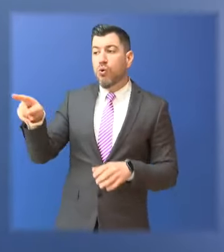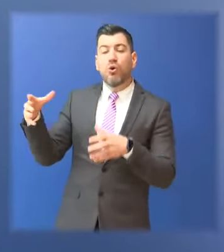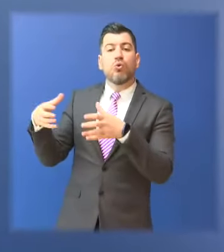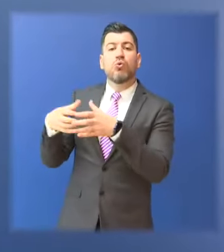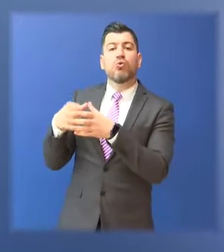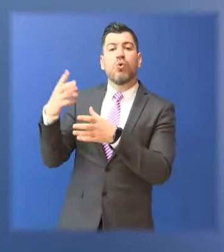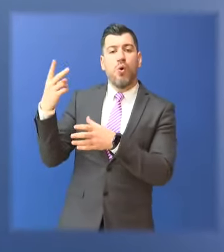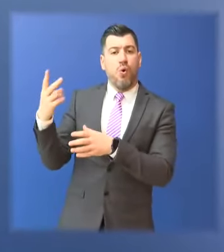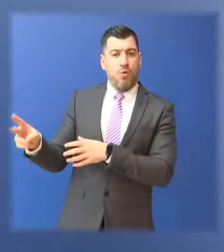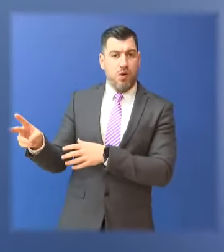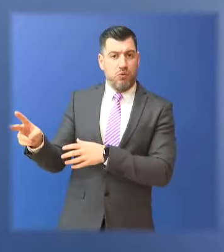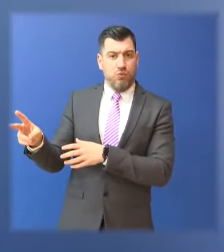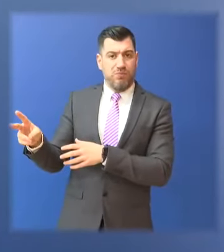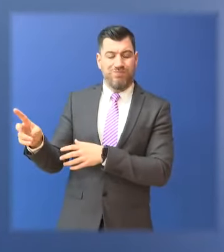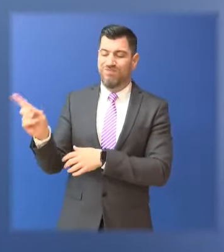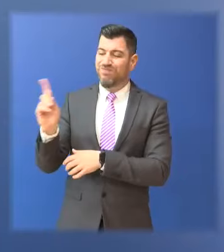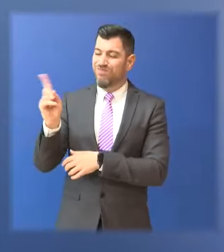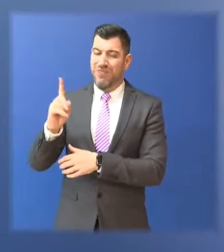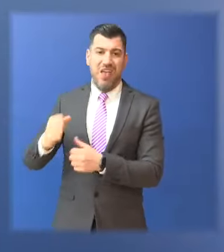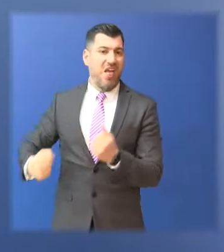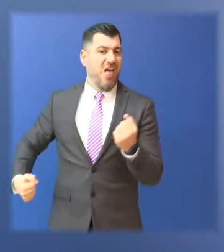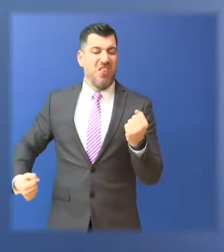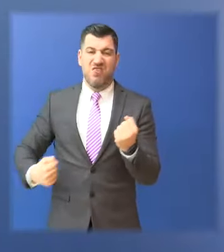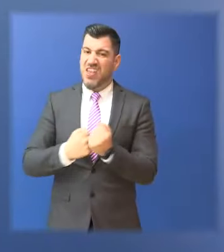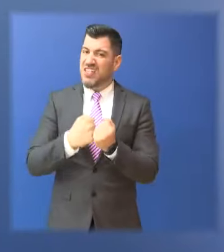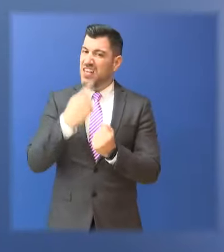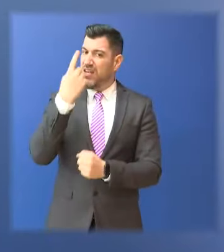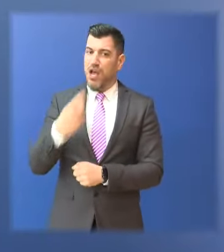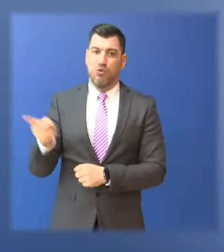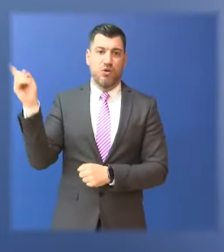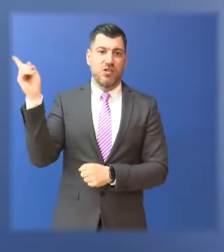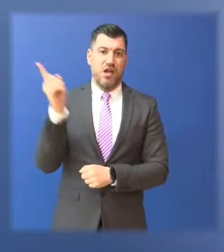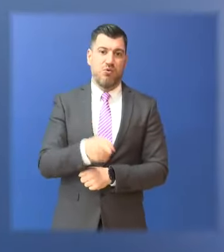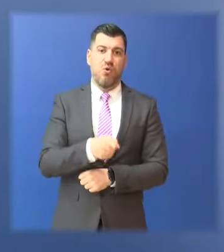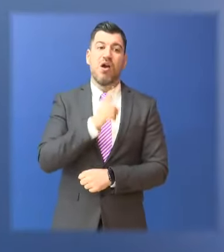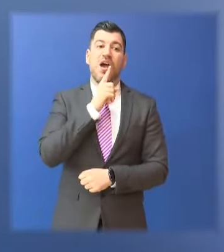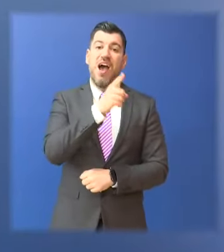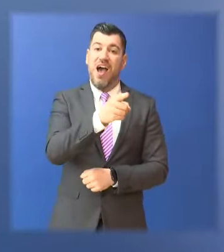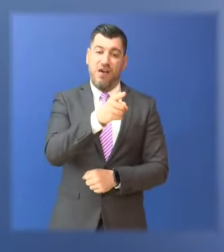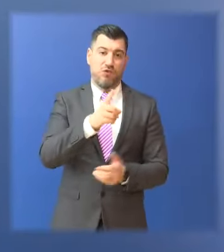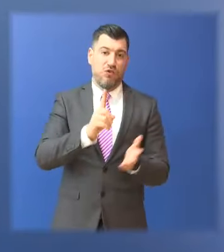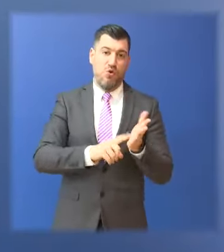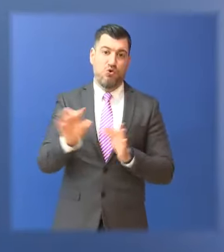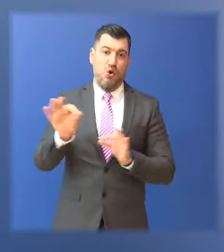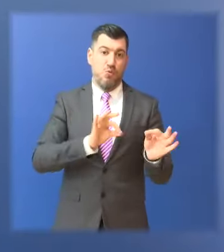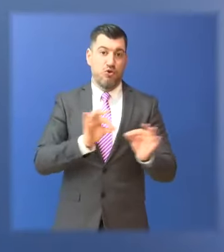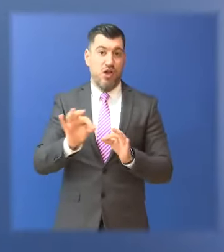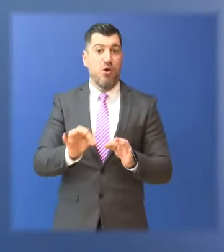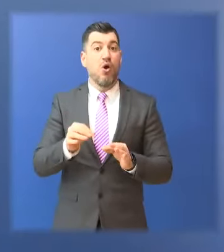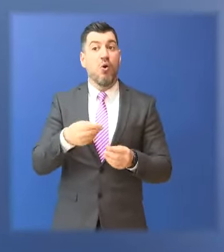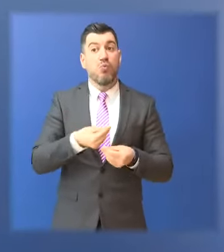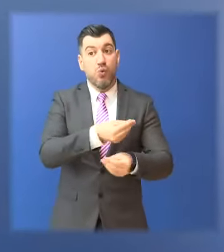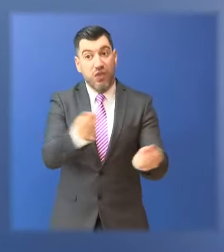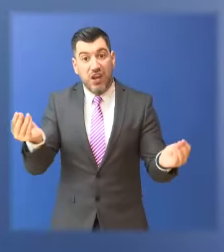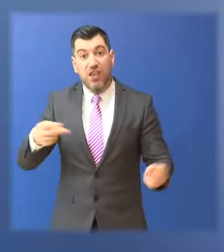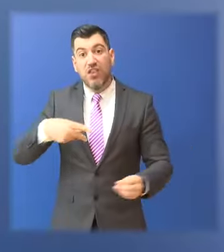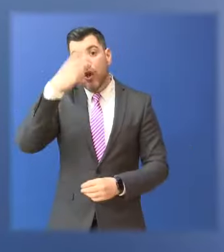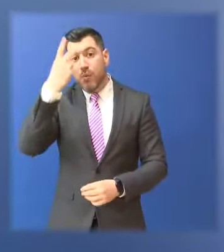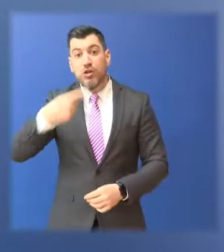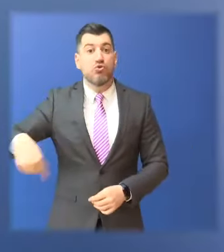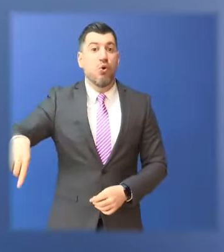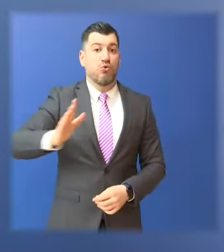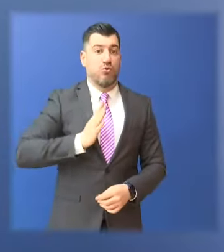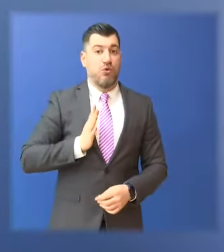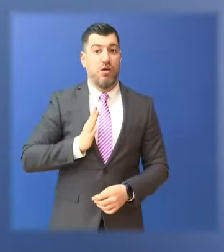είναι αυτονόητος υπέρ μιας πρωτοβουλίας που κατοχυρώνει δικαιώματα στους συμπολίτες μας, αλλά η στάση του θα εξαρτηθεί με